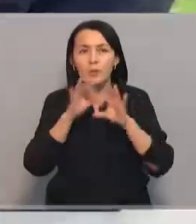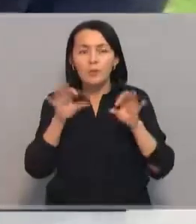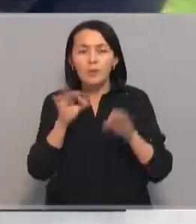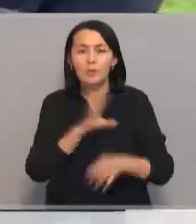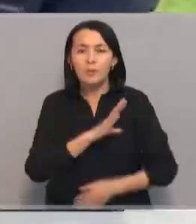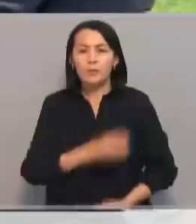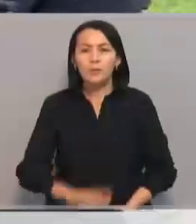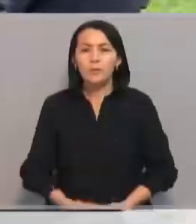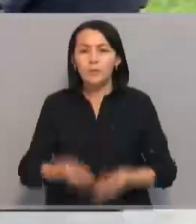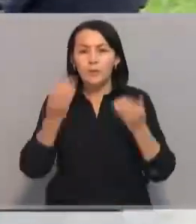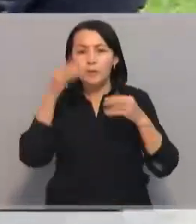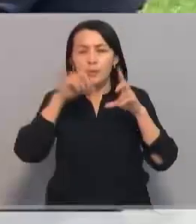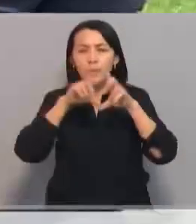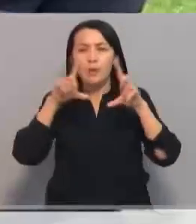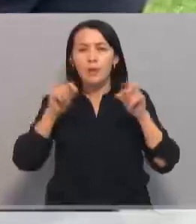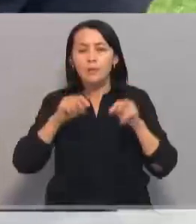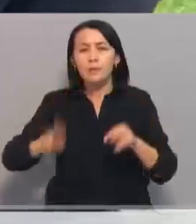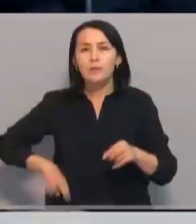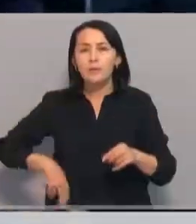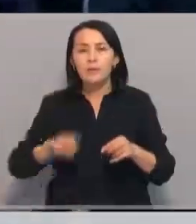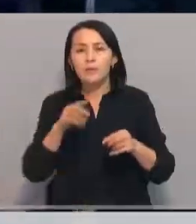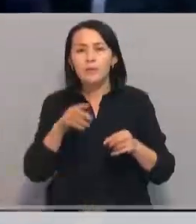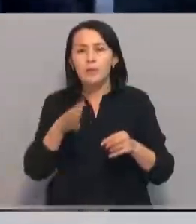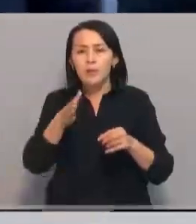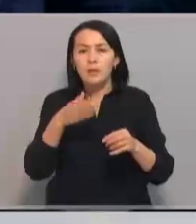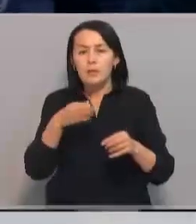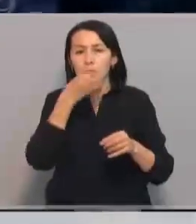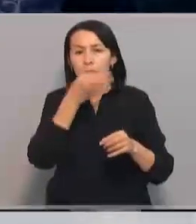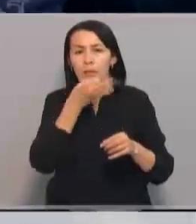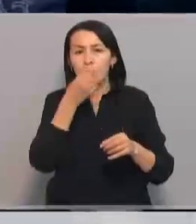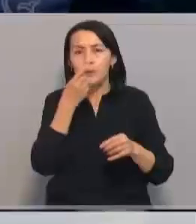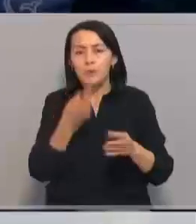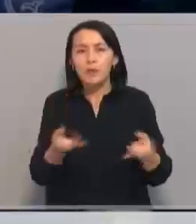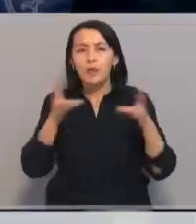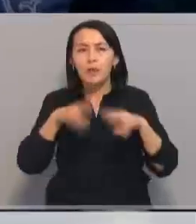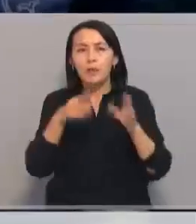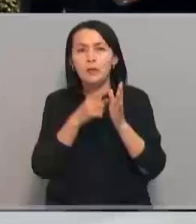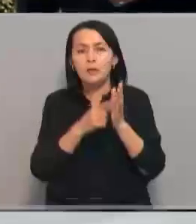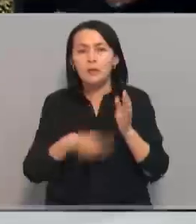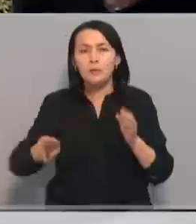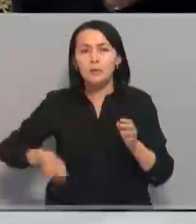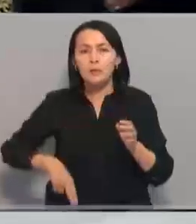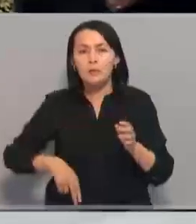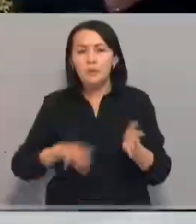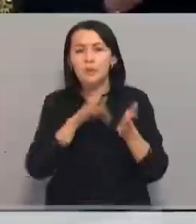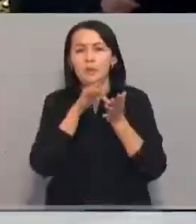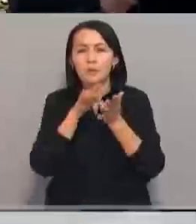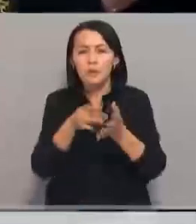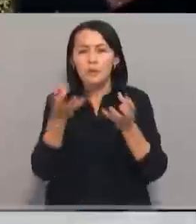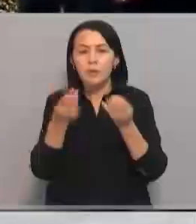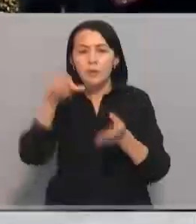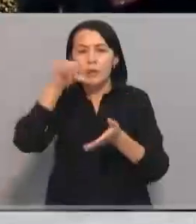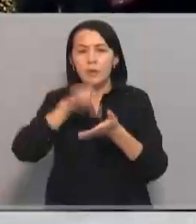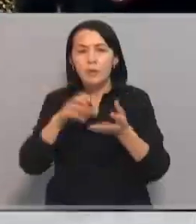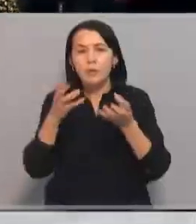болды. Бұл білім орда басшыларының алғашқы легі. Жауаптылардың айтуынша қалған 70 директор экстремалды экскурсияға тағы қатысады.